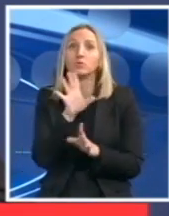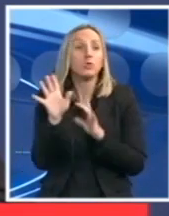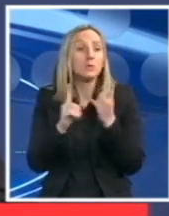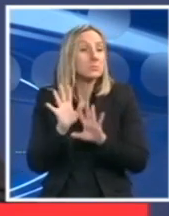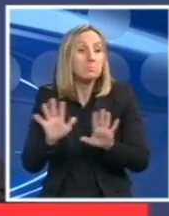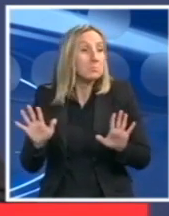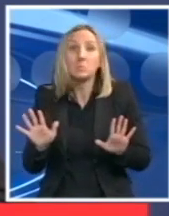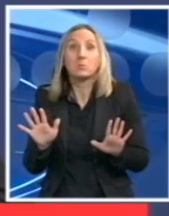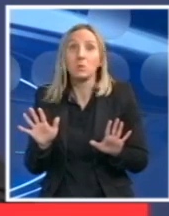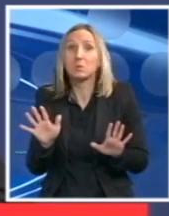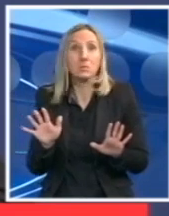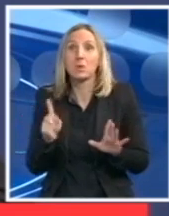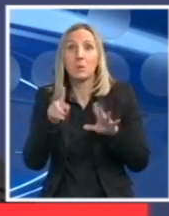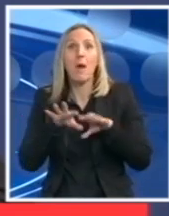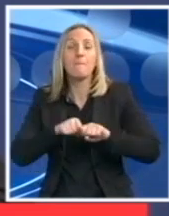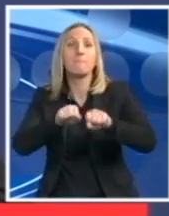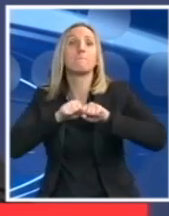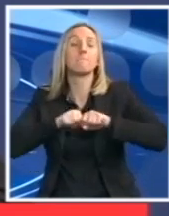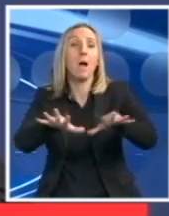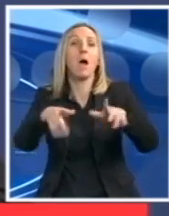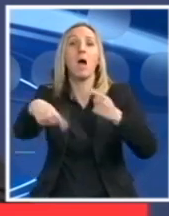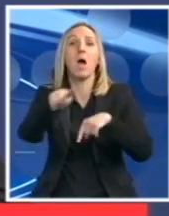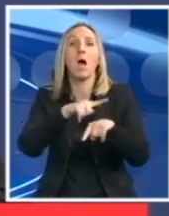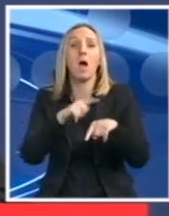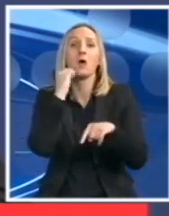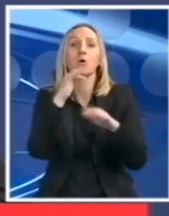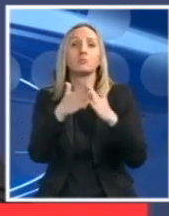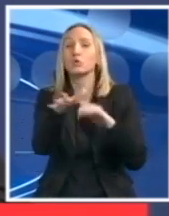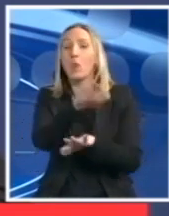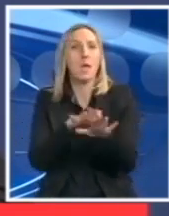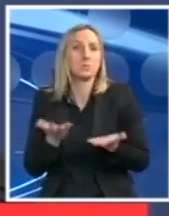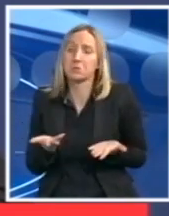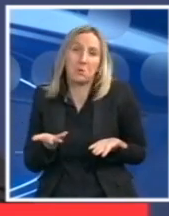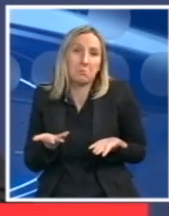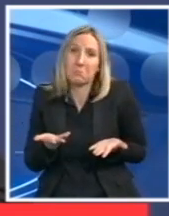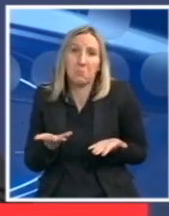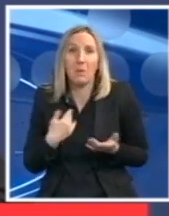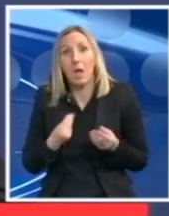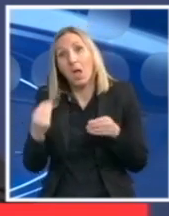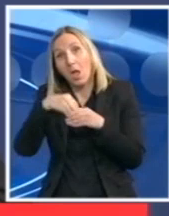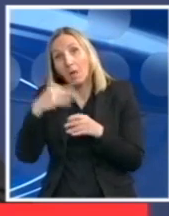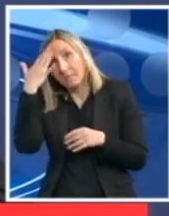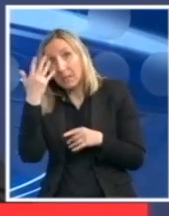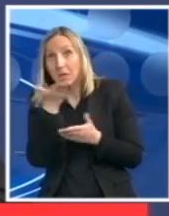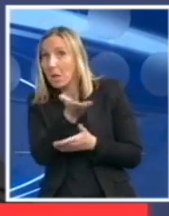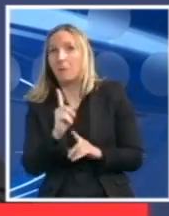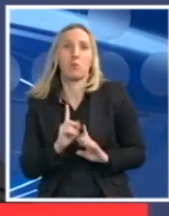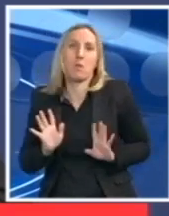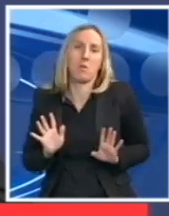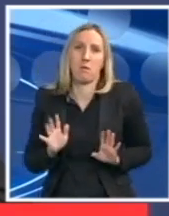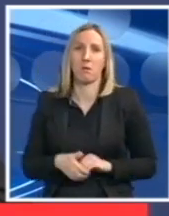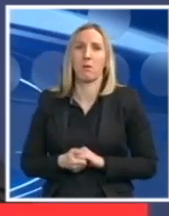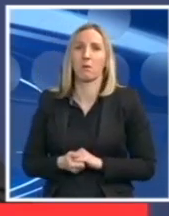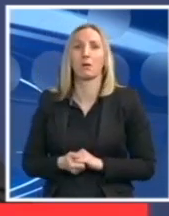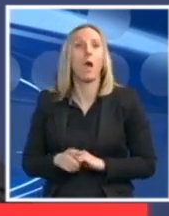da je to posebno zahvatilo neko naselje, pa da imamo posebnu dodatnu brigu o tome, što